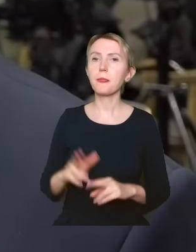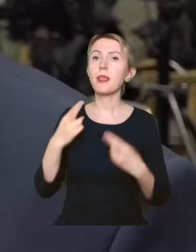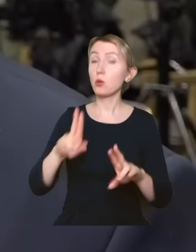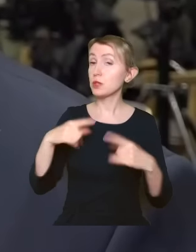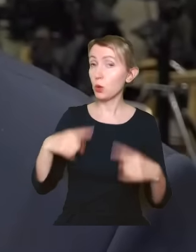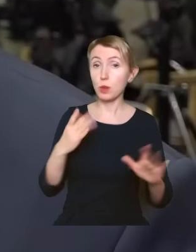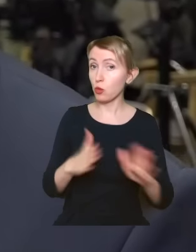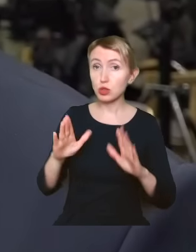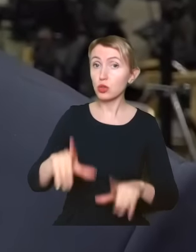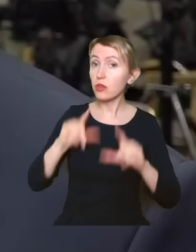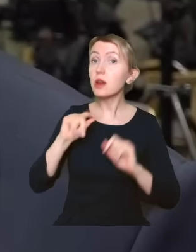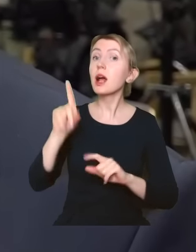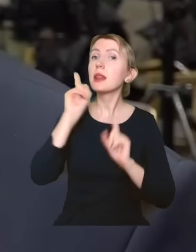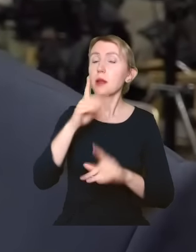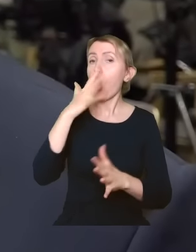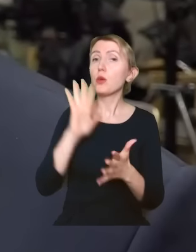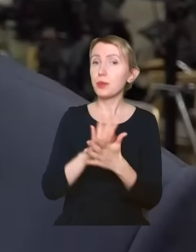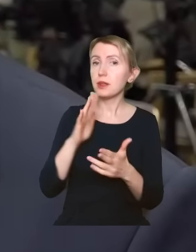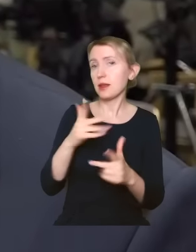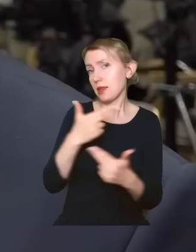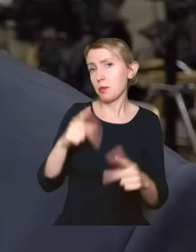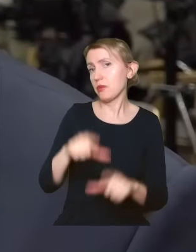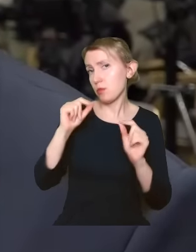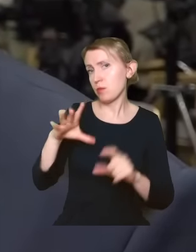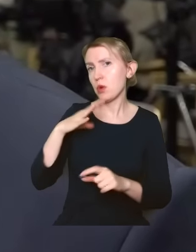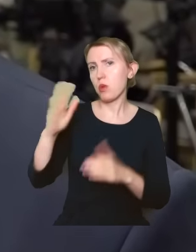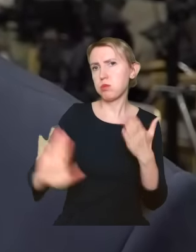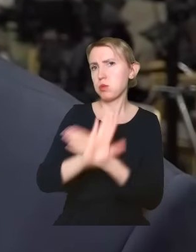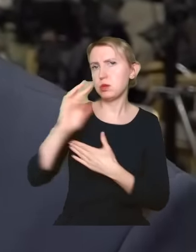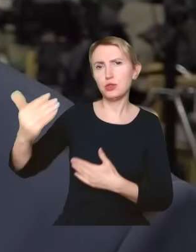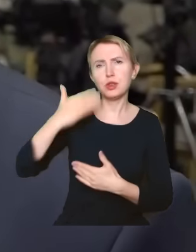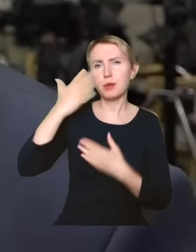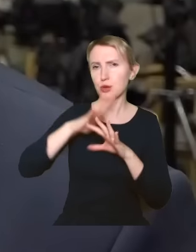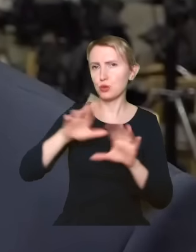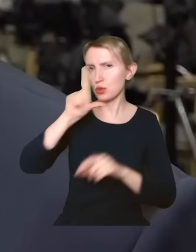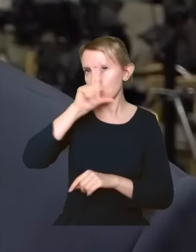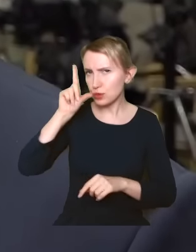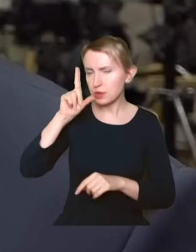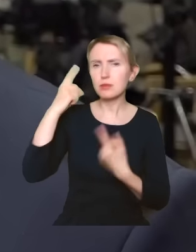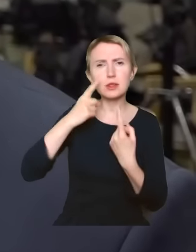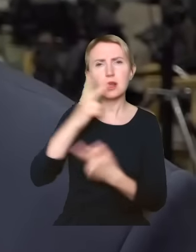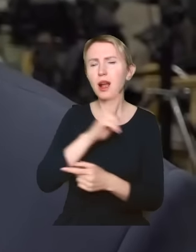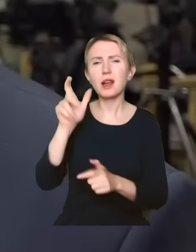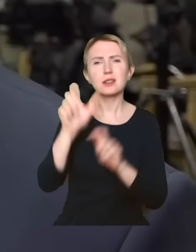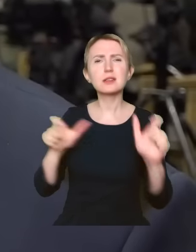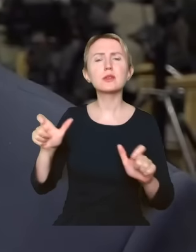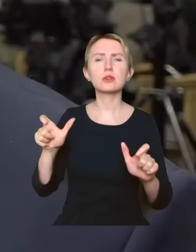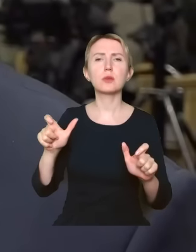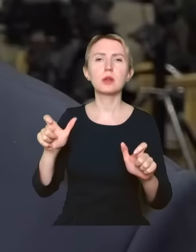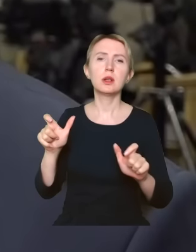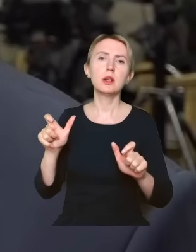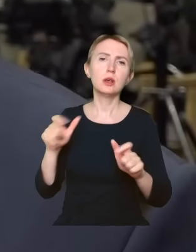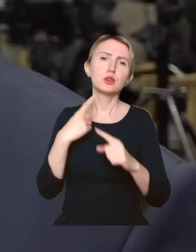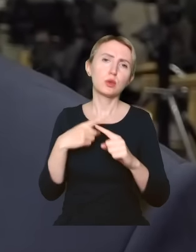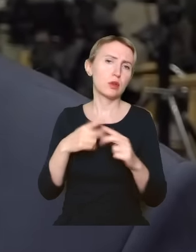a tak naprawdę opinie o tych wyborach wyrażało publicznie bardzo wielu ludzi, w tym myślę wszystkie osoby, które są członkami